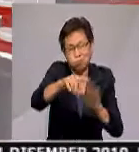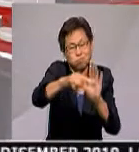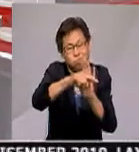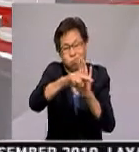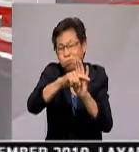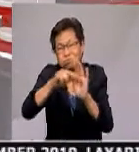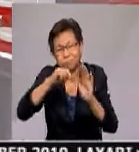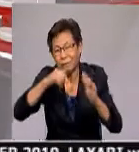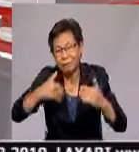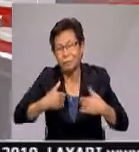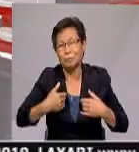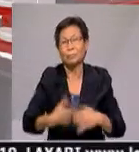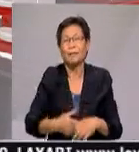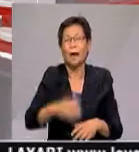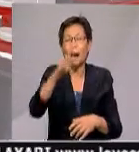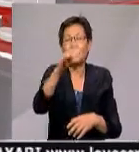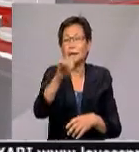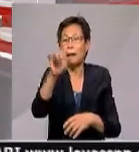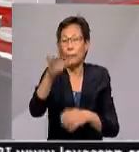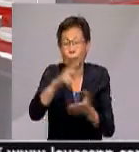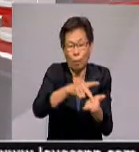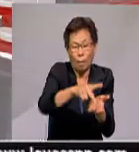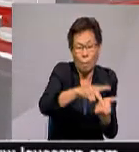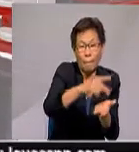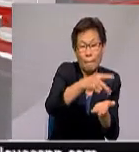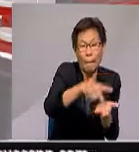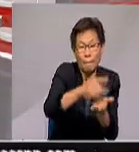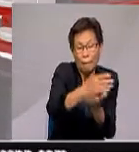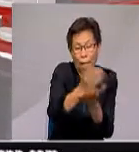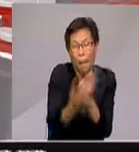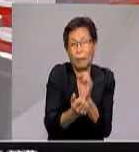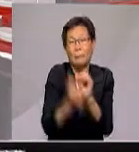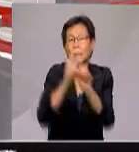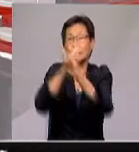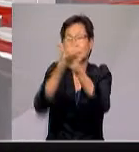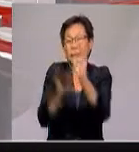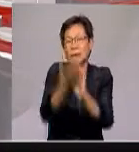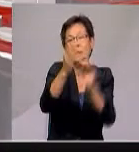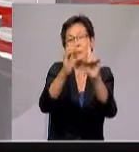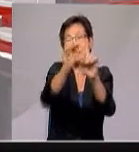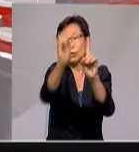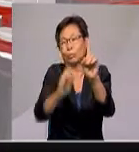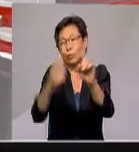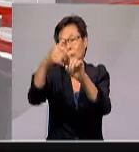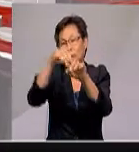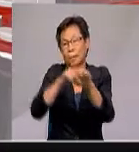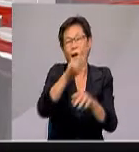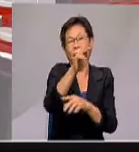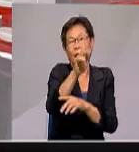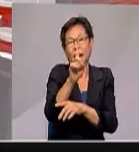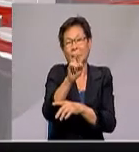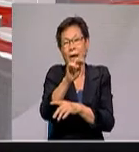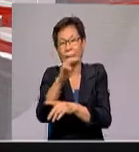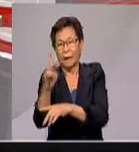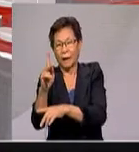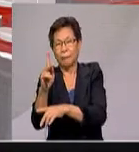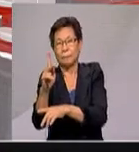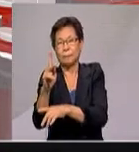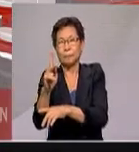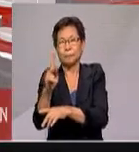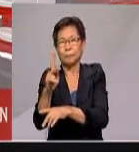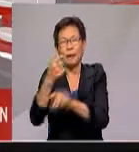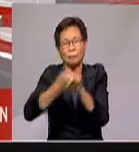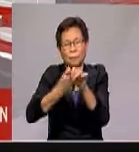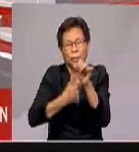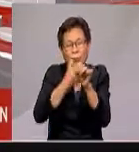Mengulas mengenai cadangan Muhammad Sabu supaya belanjawan untuk sektor pertahanan dinaikkan kepada 1% daripada keluaran dalam negara kasar KDNK